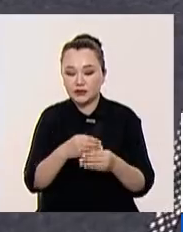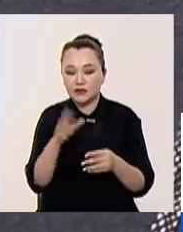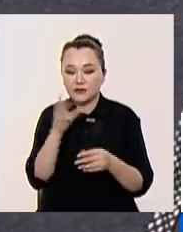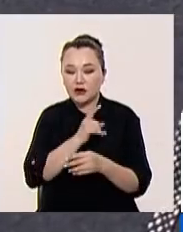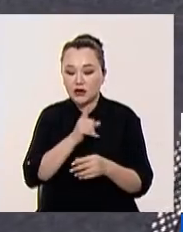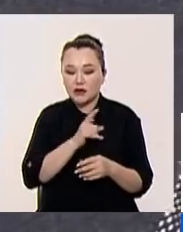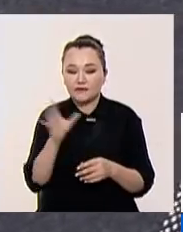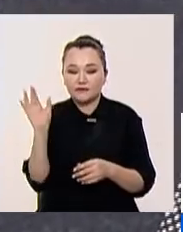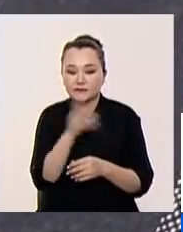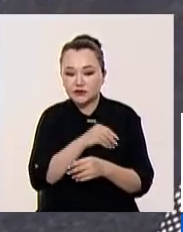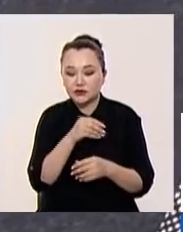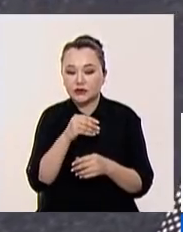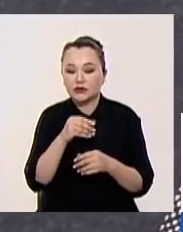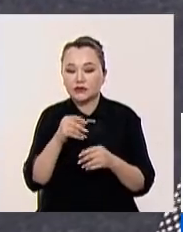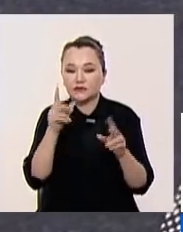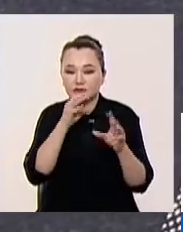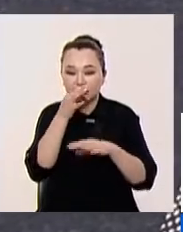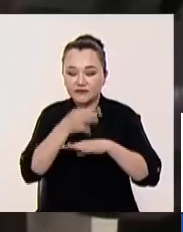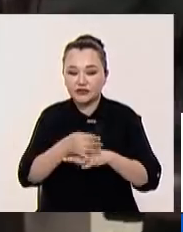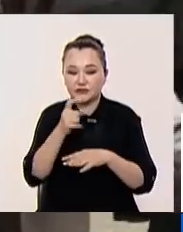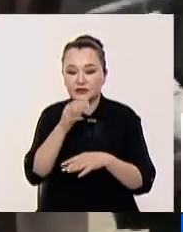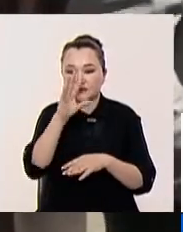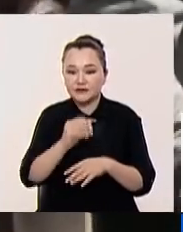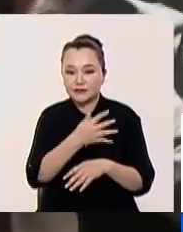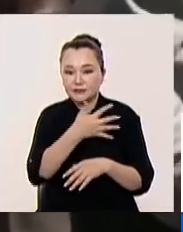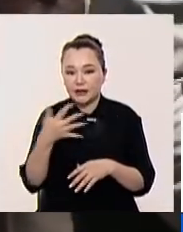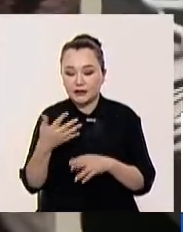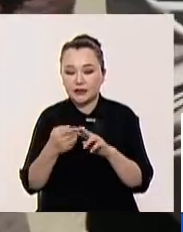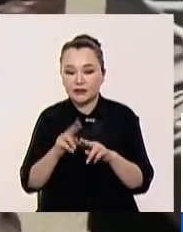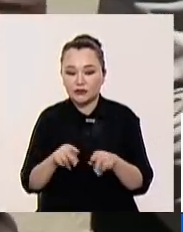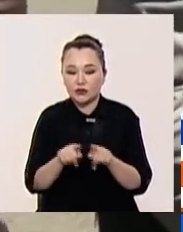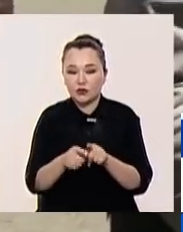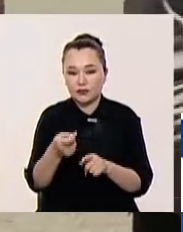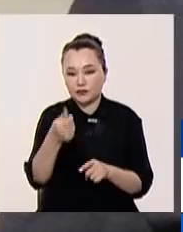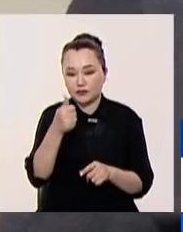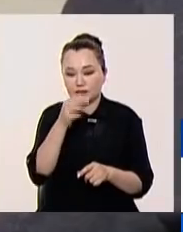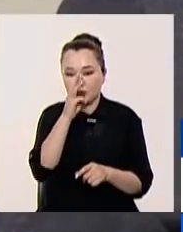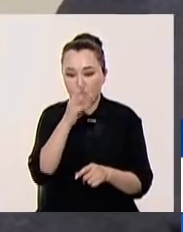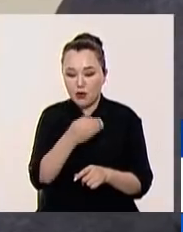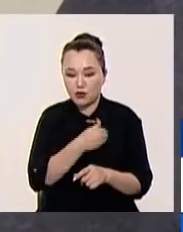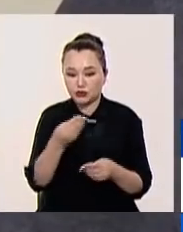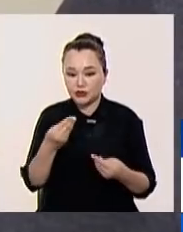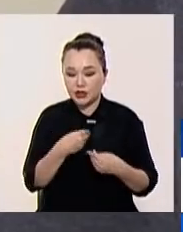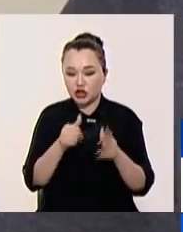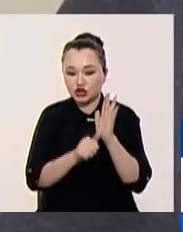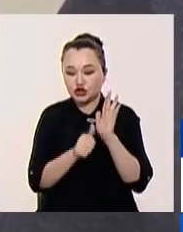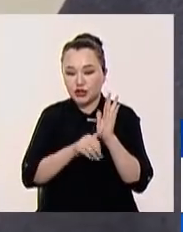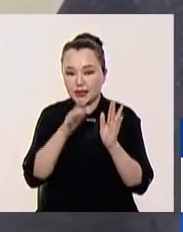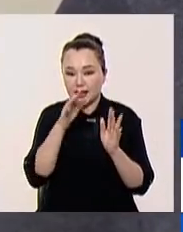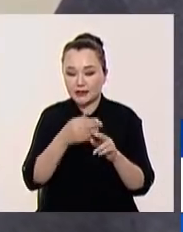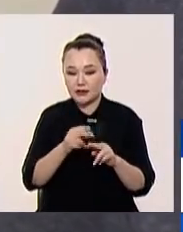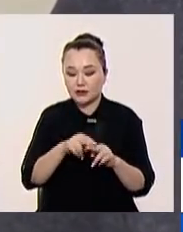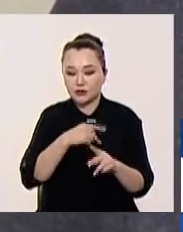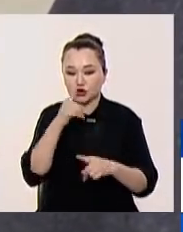их аппаратуру, все на свете. Отвечаем за 5 этажей, и вот нам такая мизерная зарплата. Нам по 60 лет почти, и